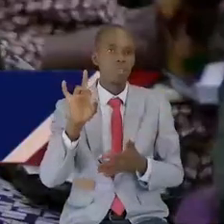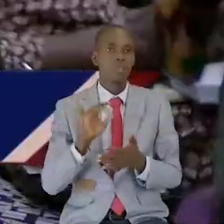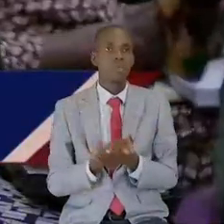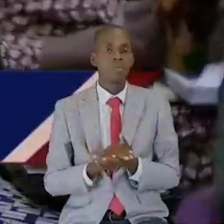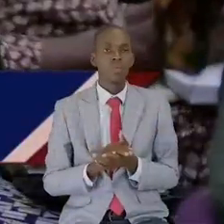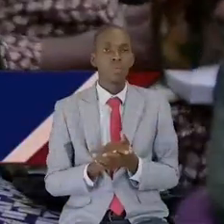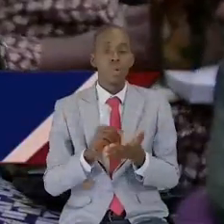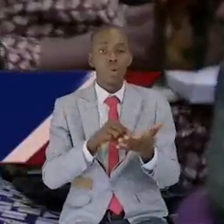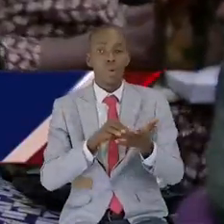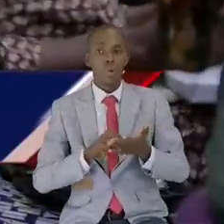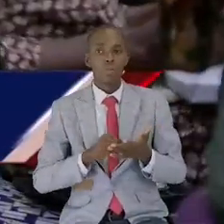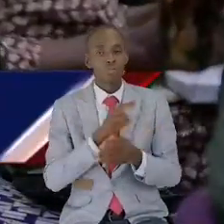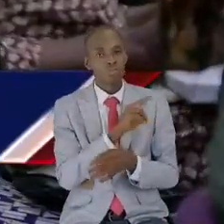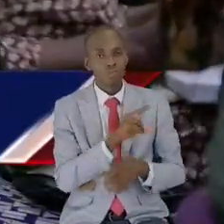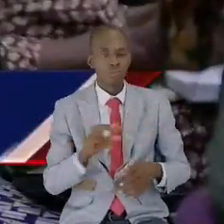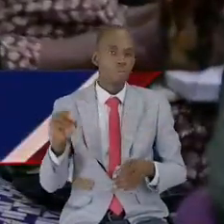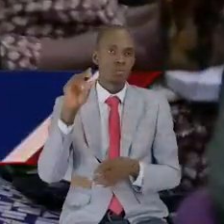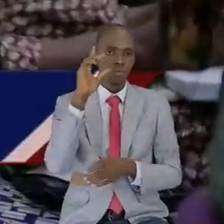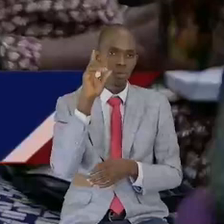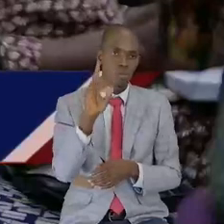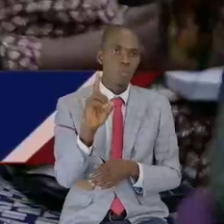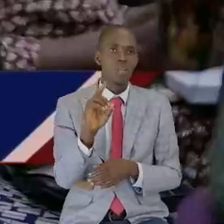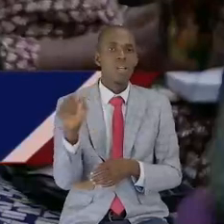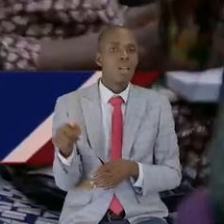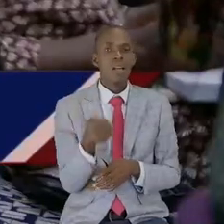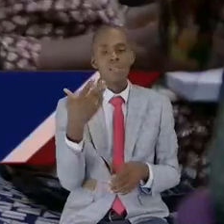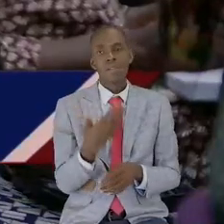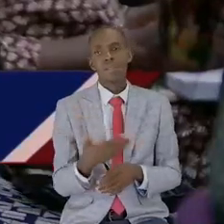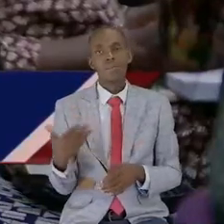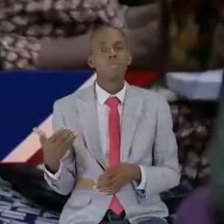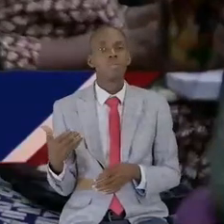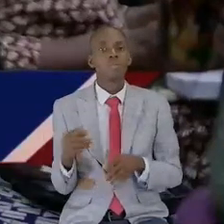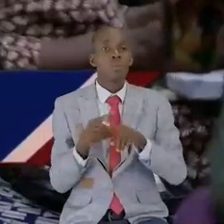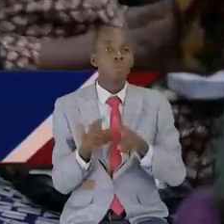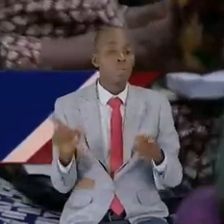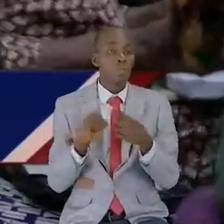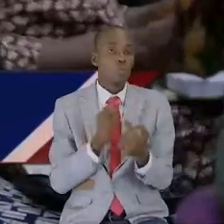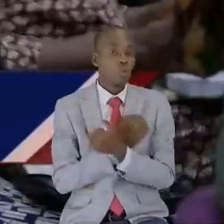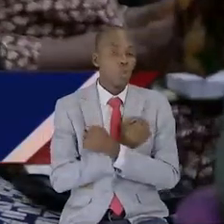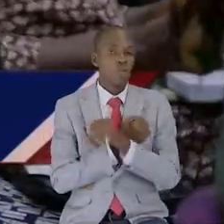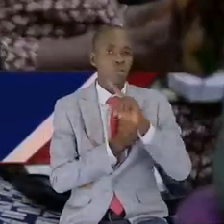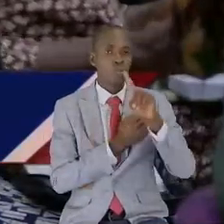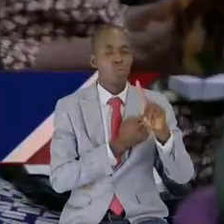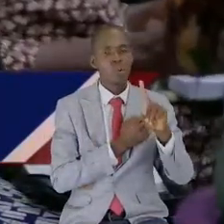Romains 13, verset 8. Romains 13, 8.